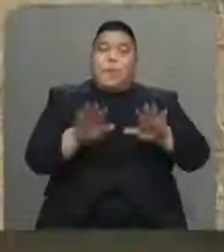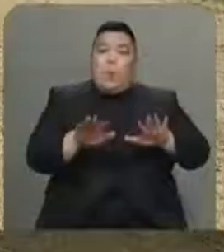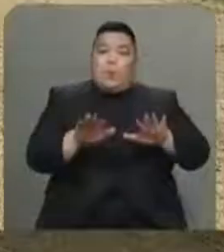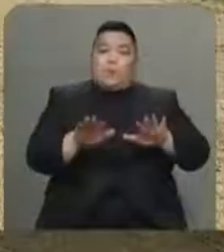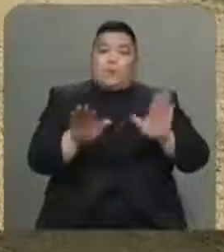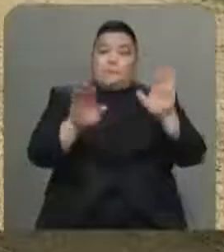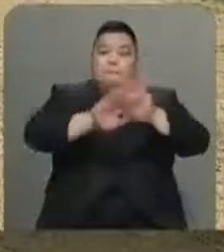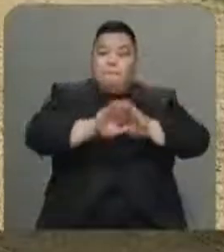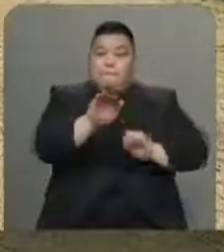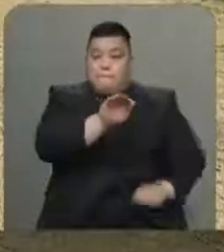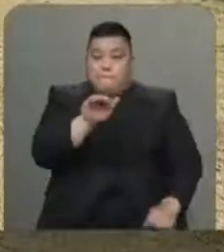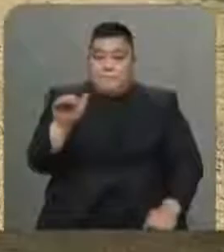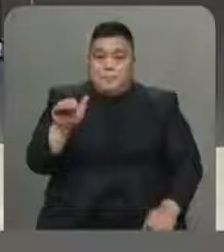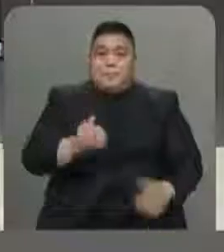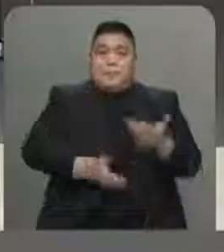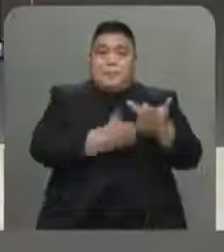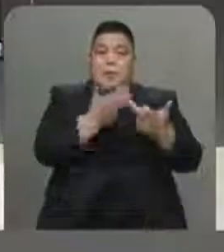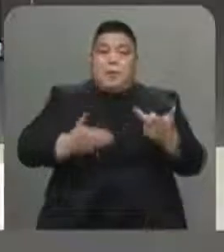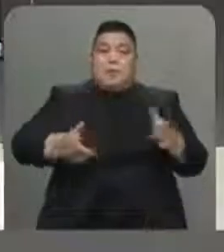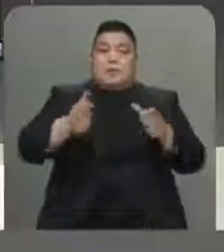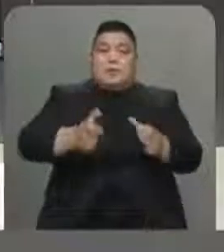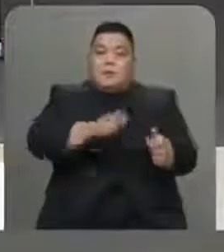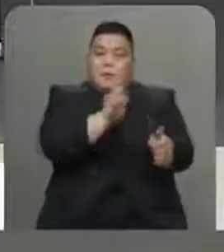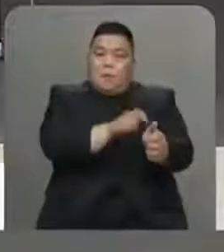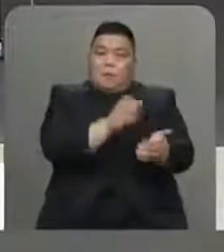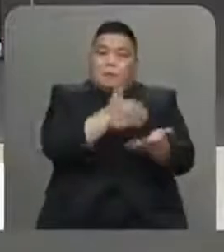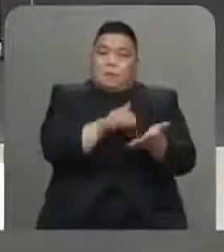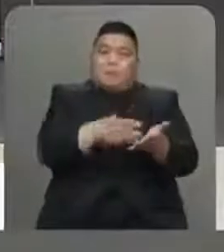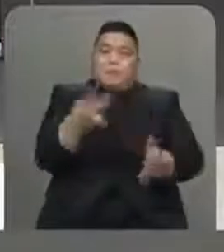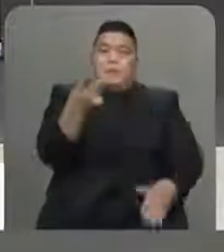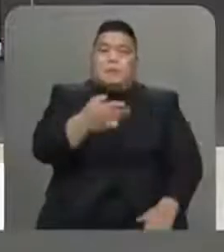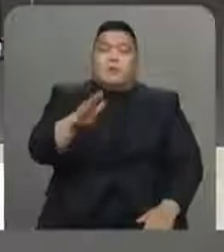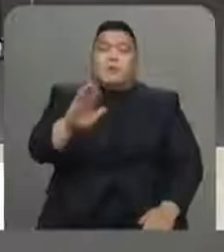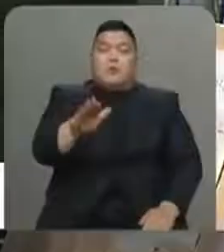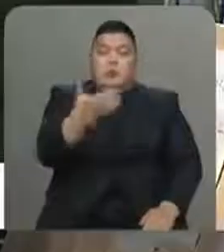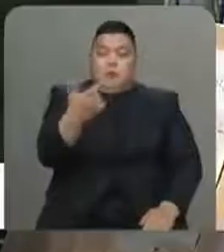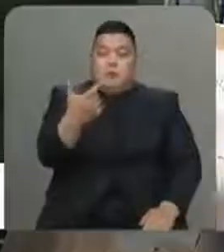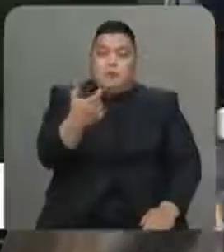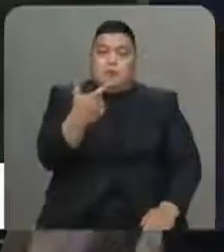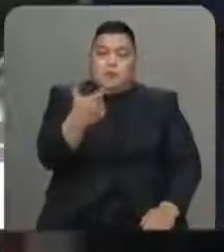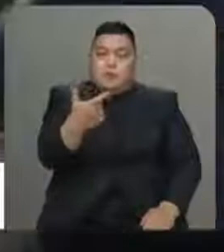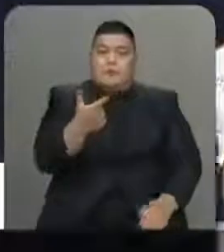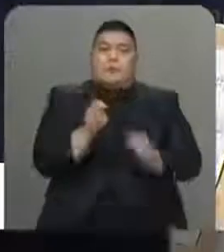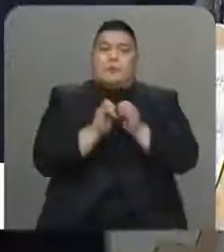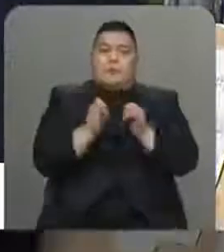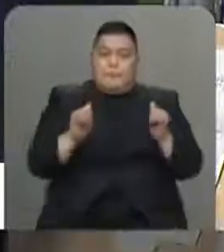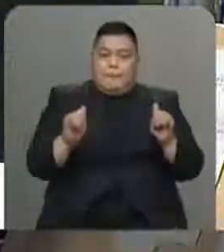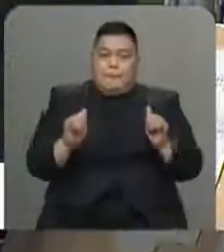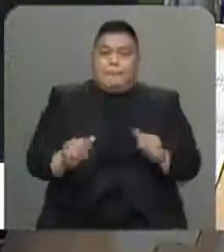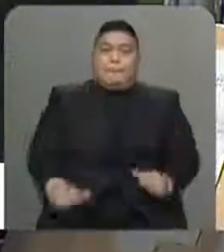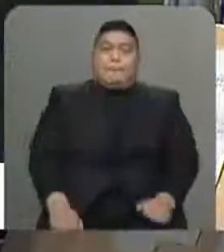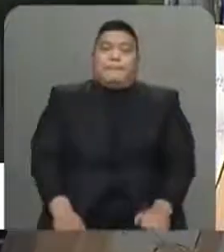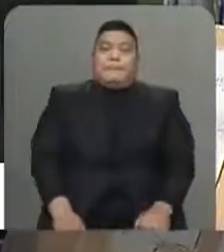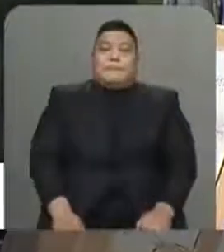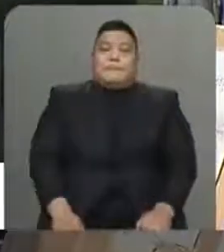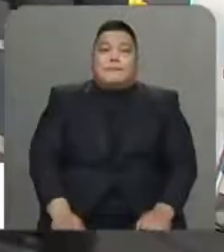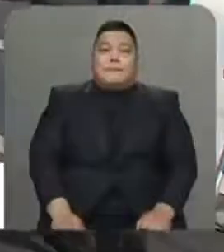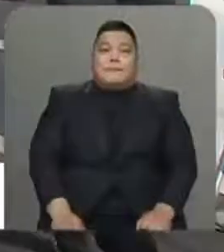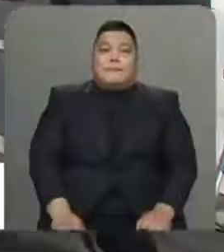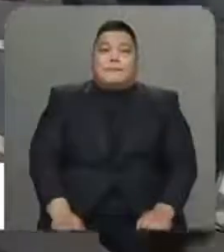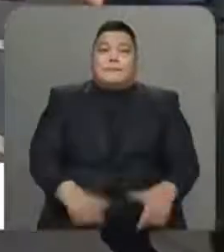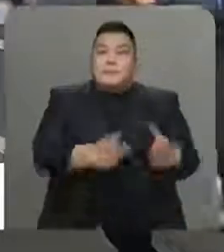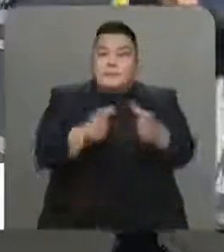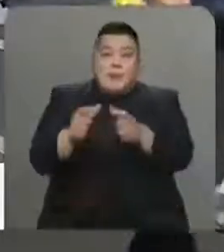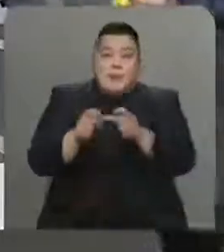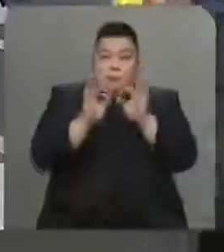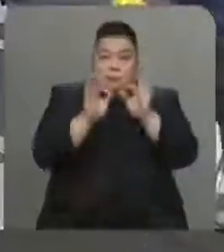8시를 기준으로 강원도에서는 코로나19 확진자가 모두 3,966명 새로 나온 것으로 잠정 집계됐습니다. 시군별